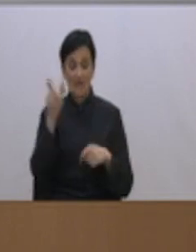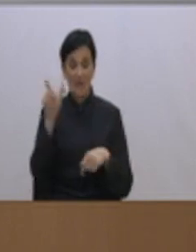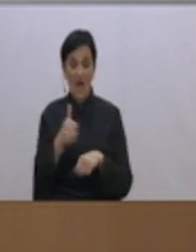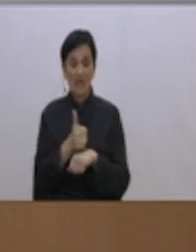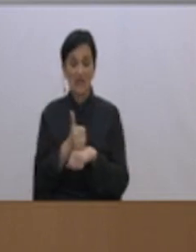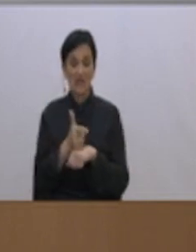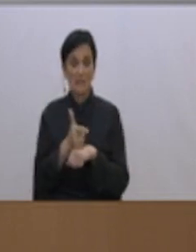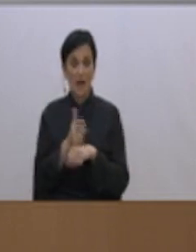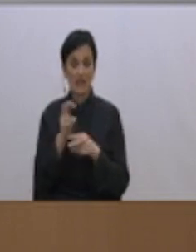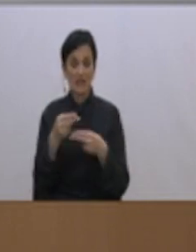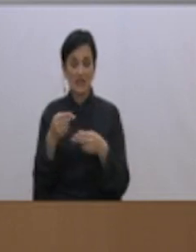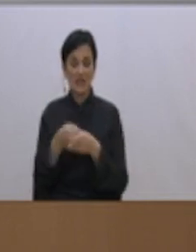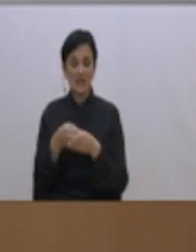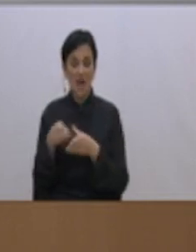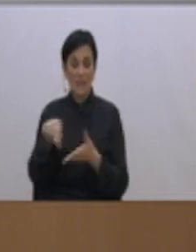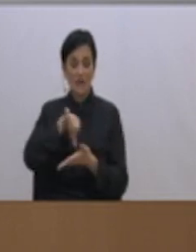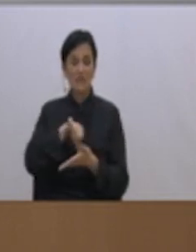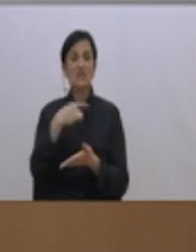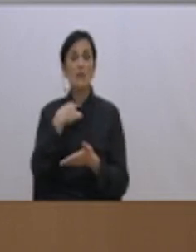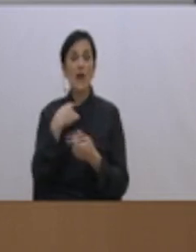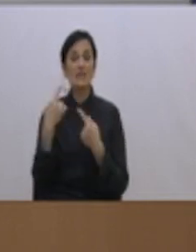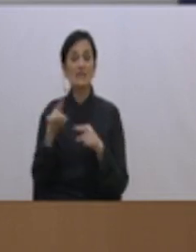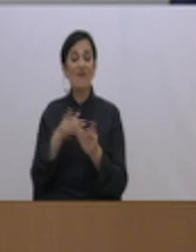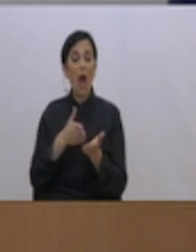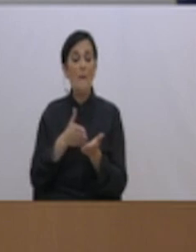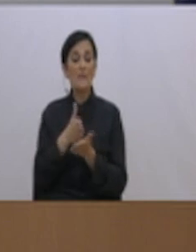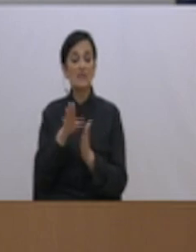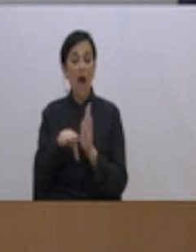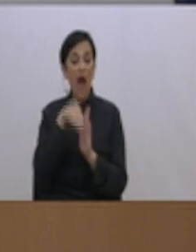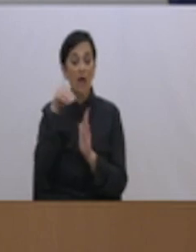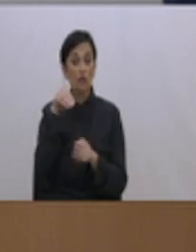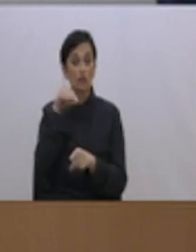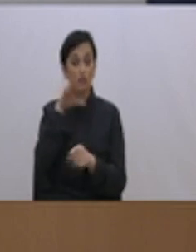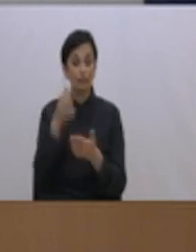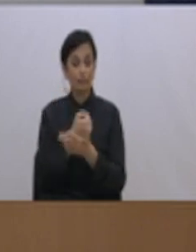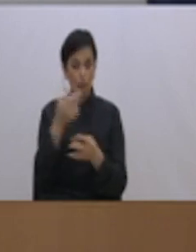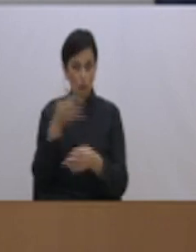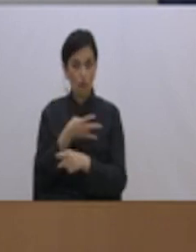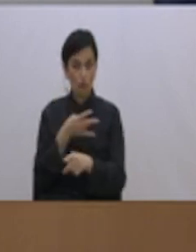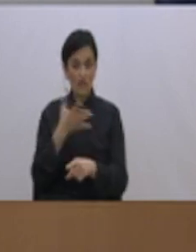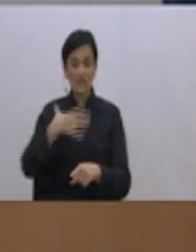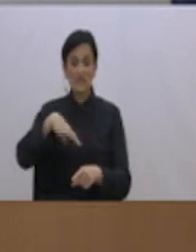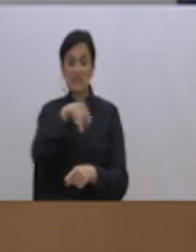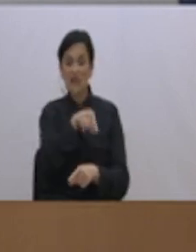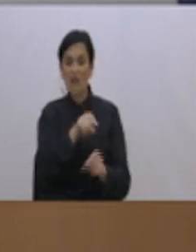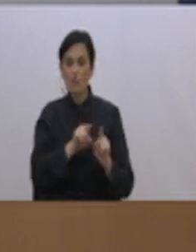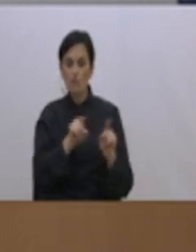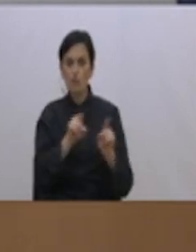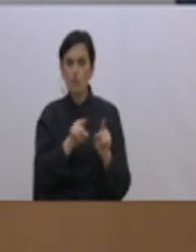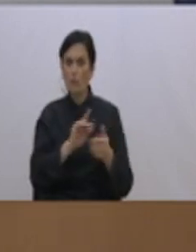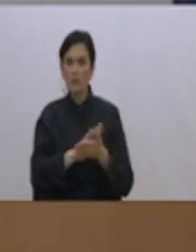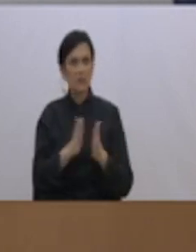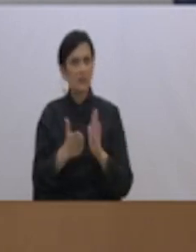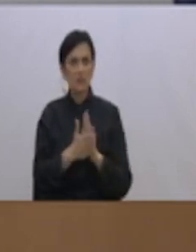თემის წარმომადგენლების ხმების სხვა მიზნებთან ერთად არჩევნების მოსაგებად სჭირდება, საქართველოში ამის პროპაგანდა